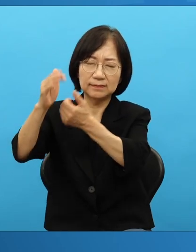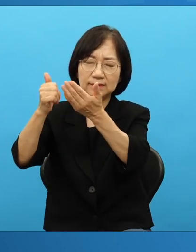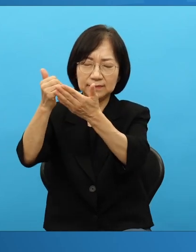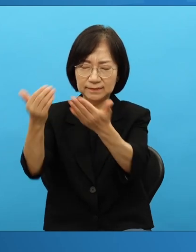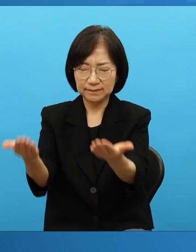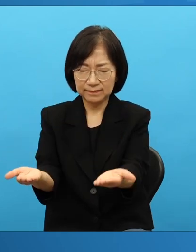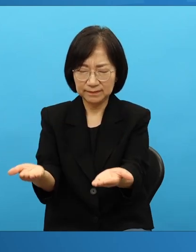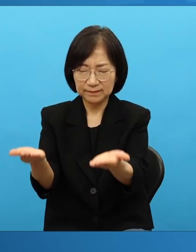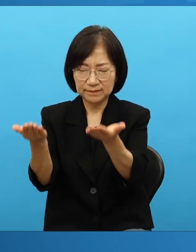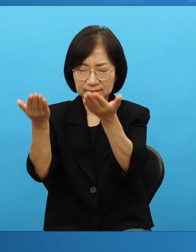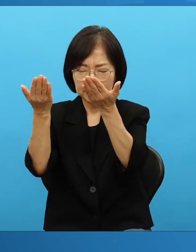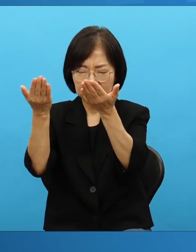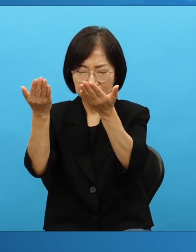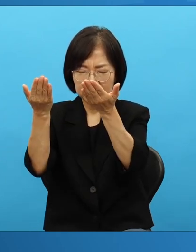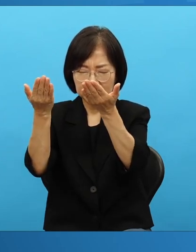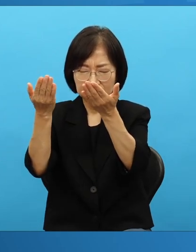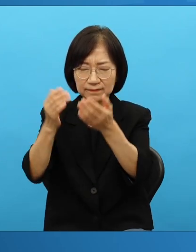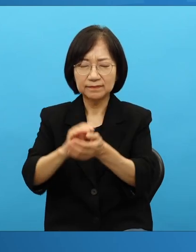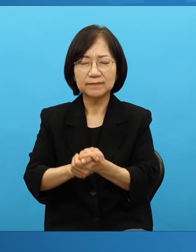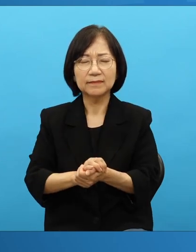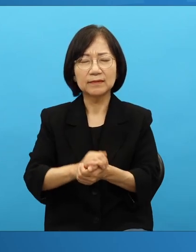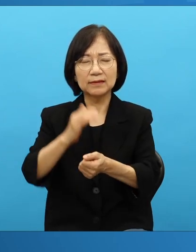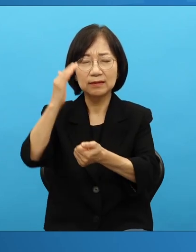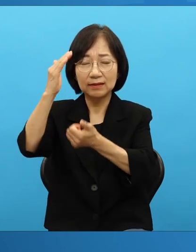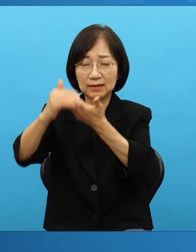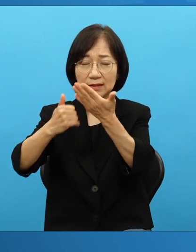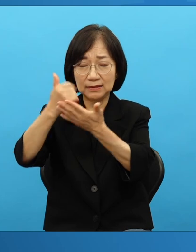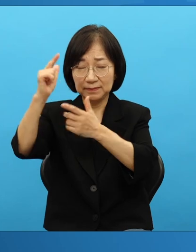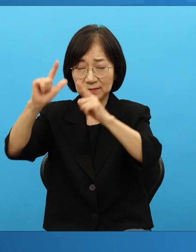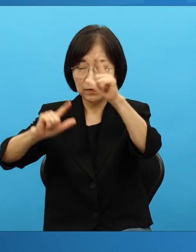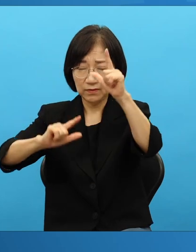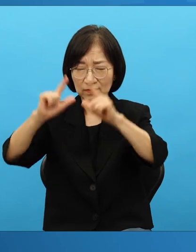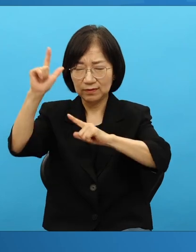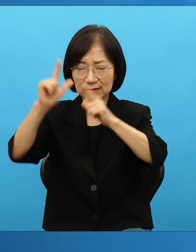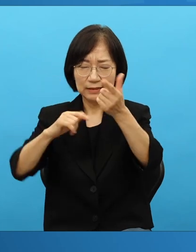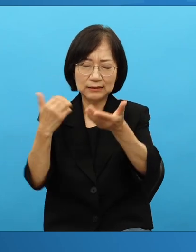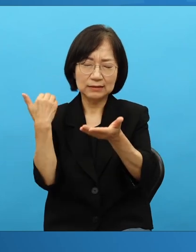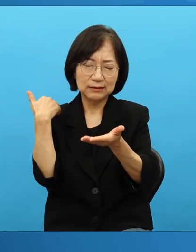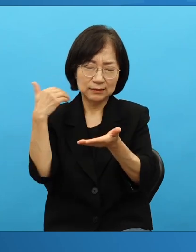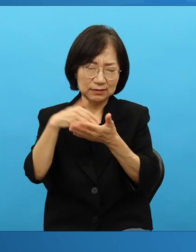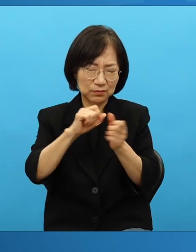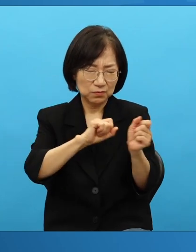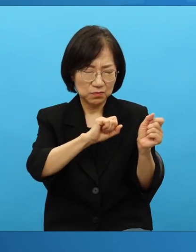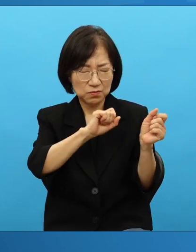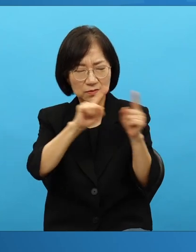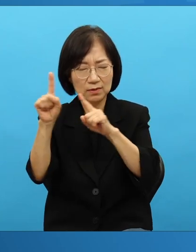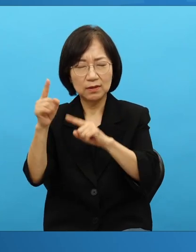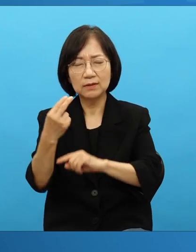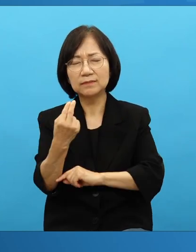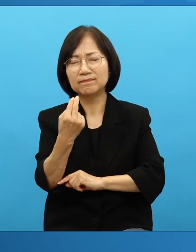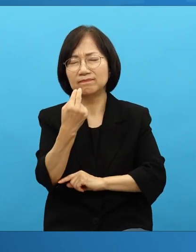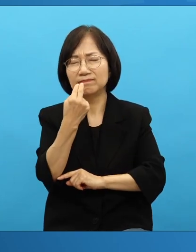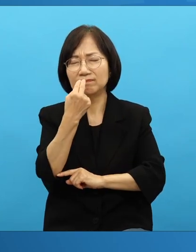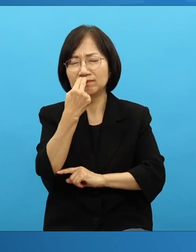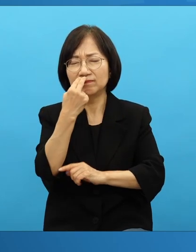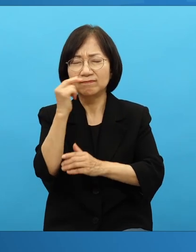将我们的敬拜赞美奉献归于神。 하나님의 형상이 회복되는 생명을 허락해 주옵소서.